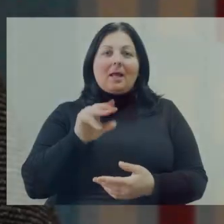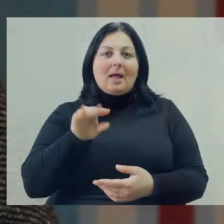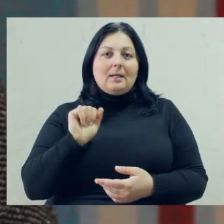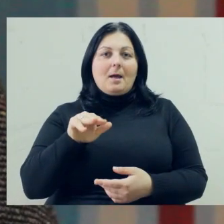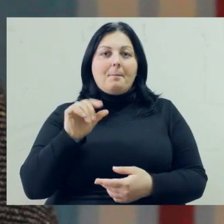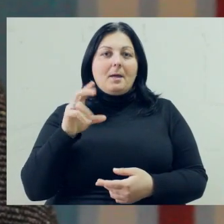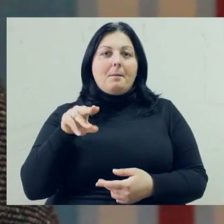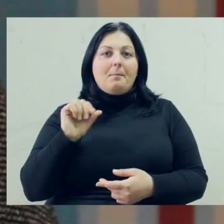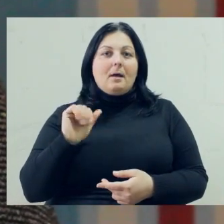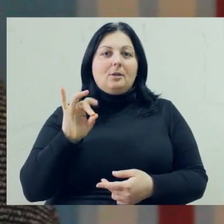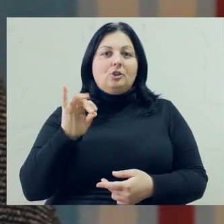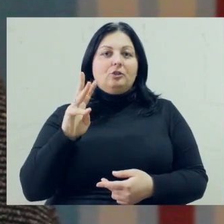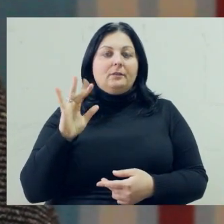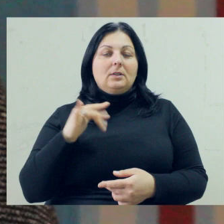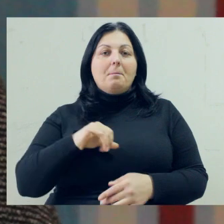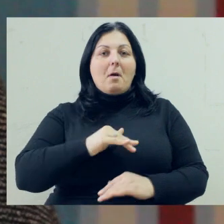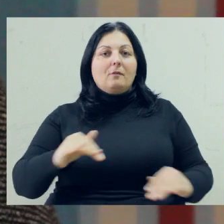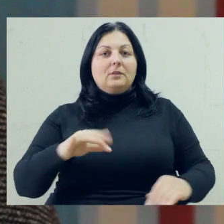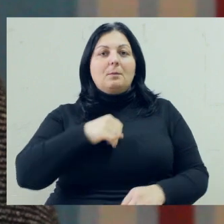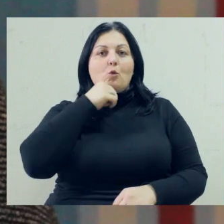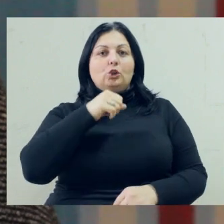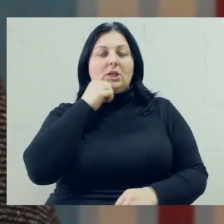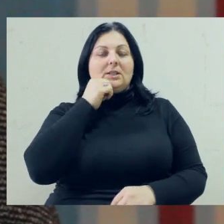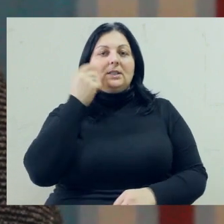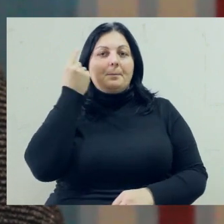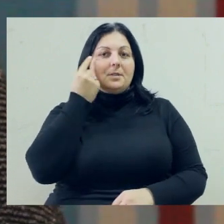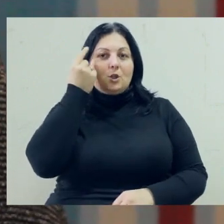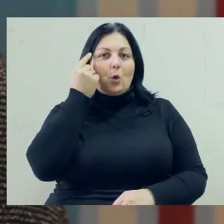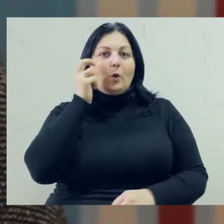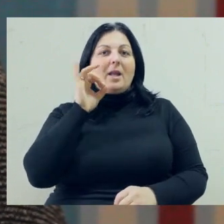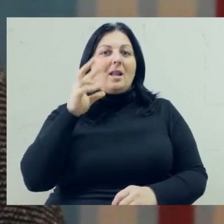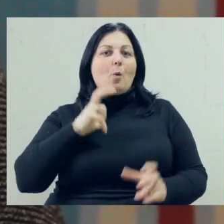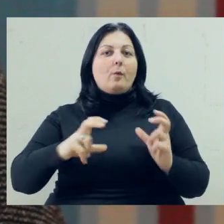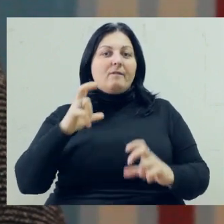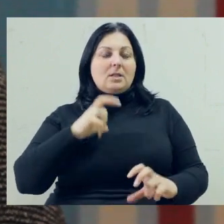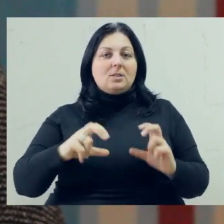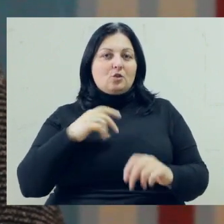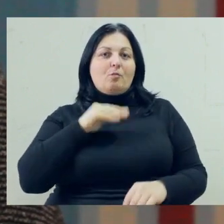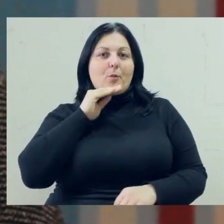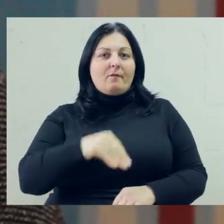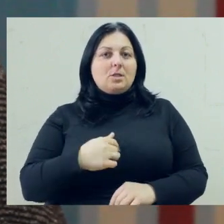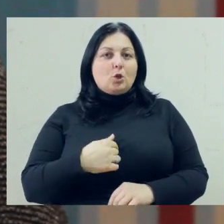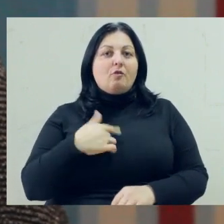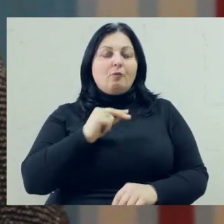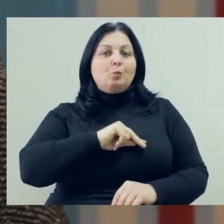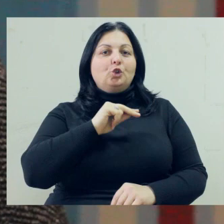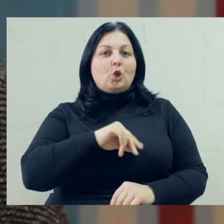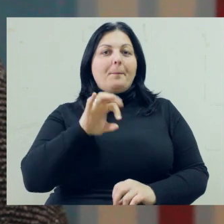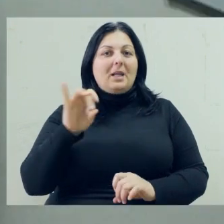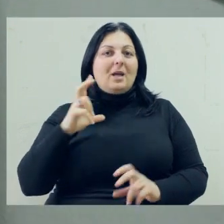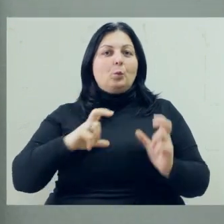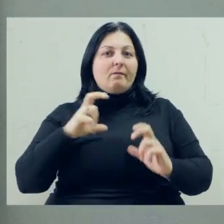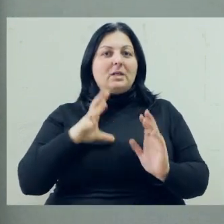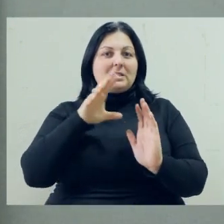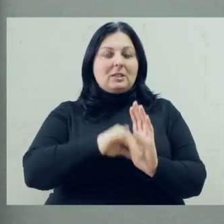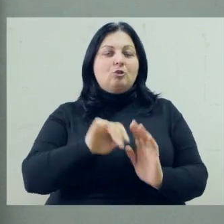Megahlavart Nata Meparishvili, Bavshta da Mozartta klinikuri psihologi, Ilias Universitetis asocirebuli profesor. Vmushaob